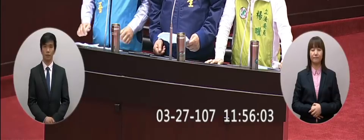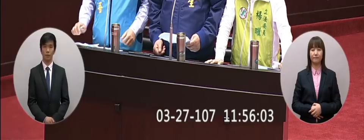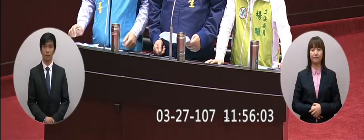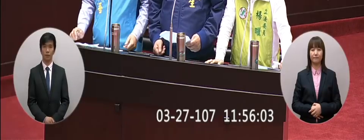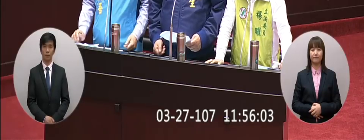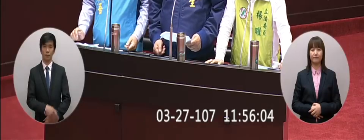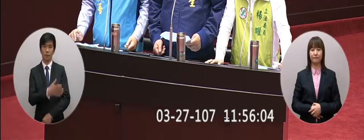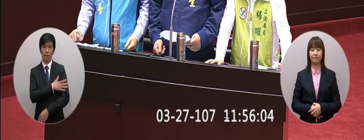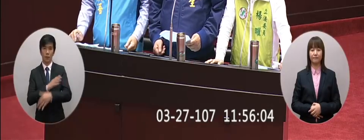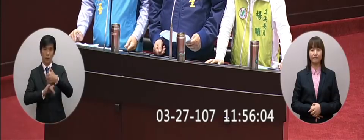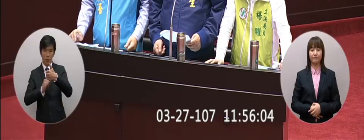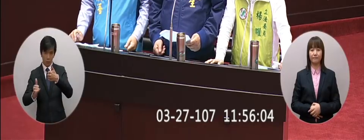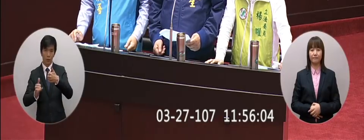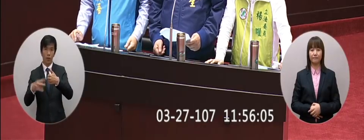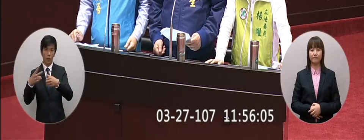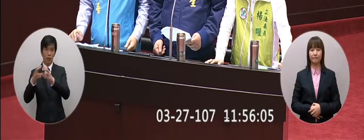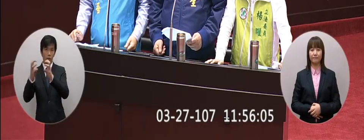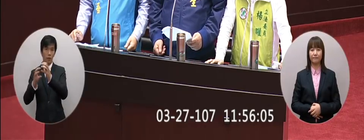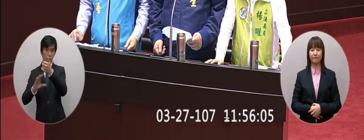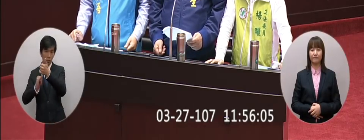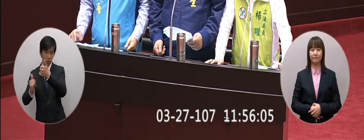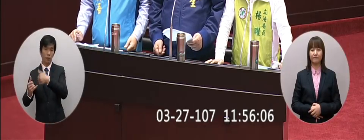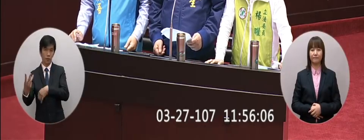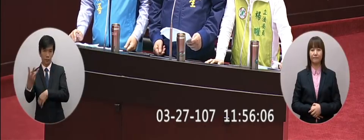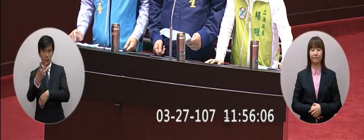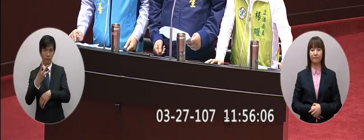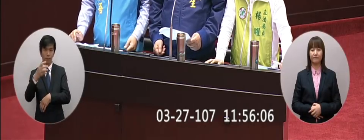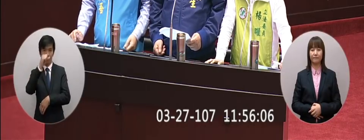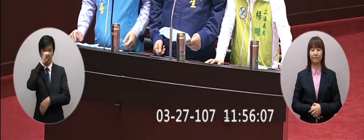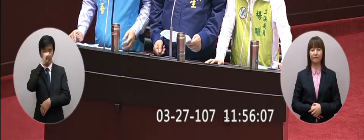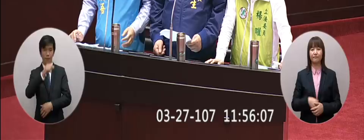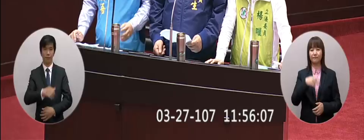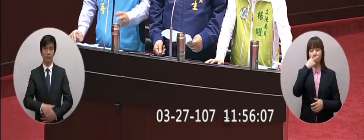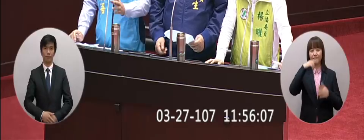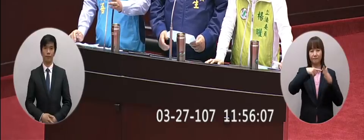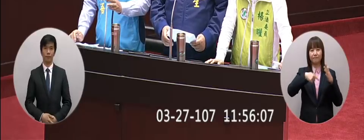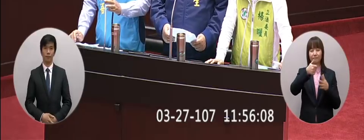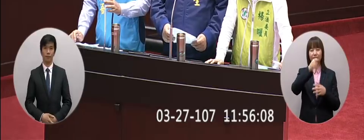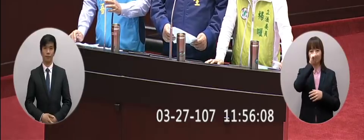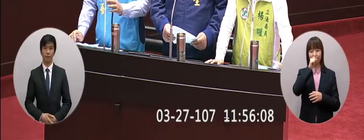陈委员，还有两位杨委员啊，三位委员好。 好，院长好。